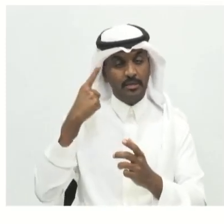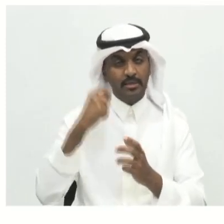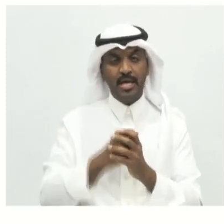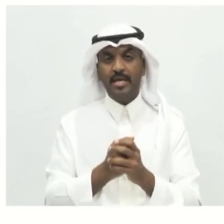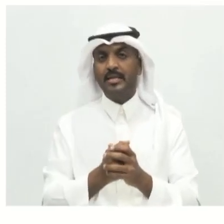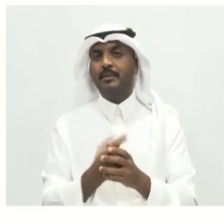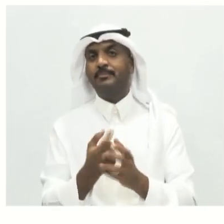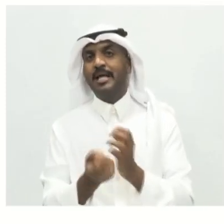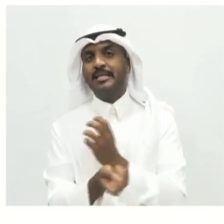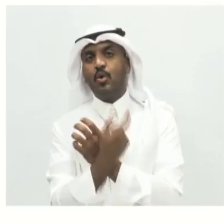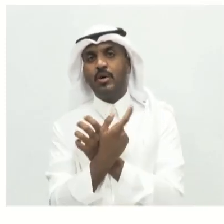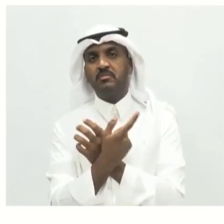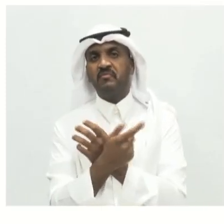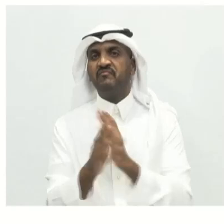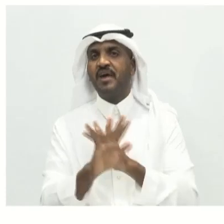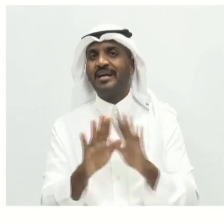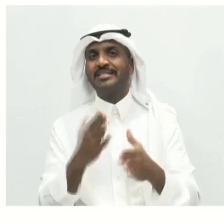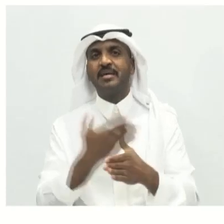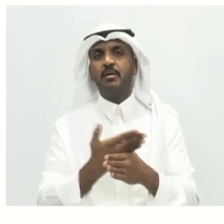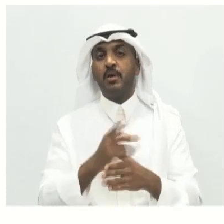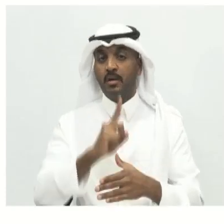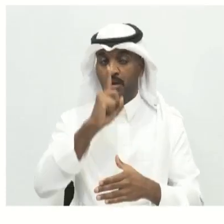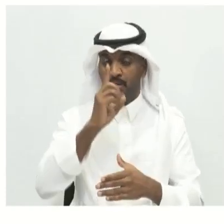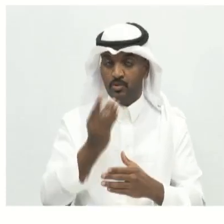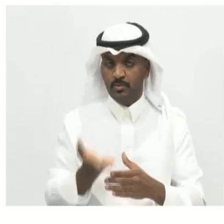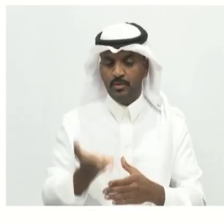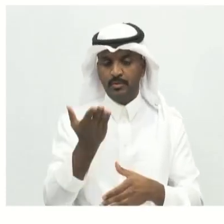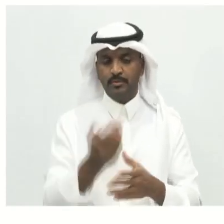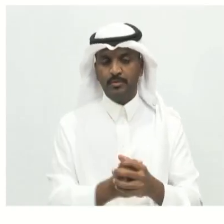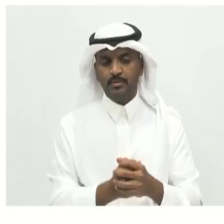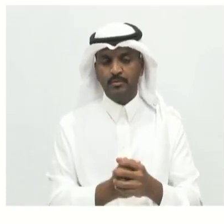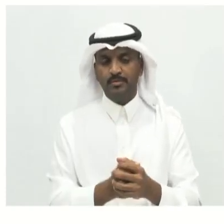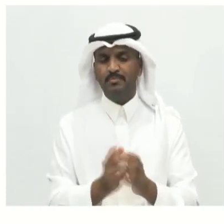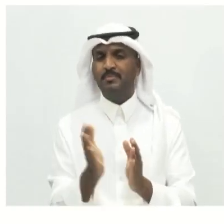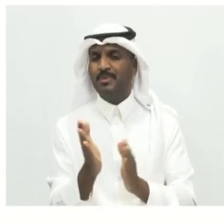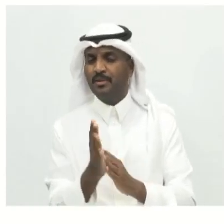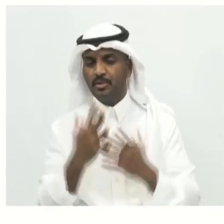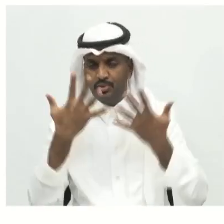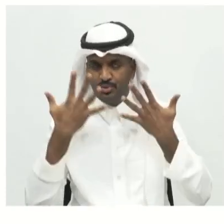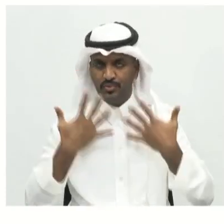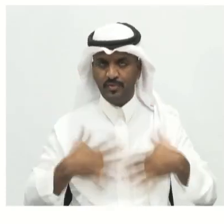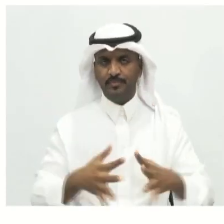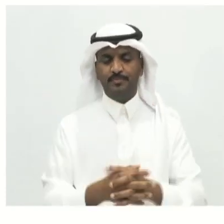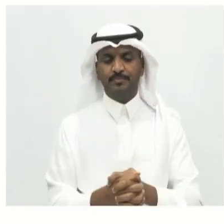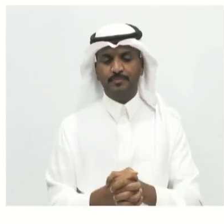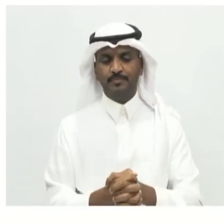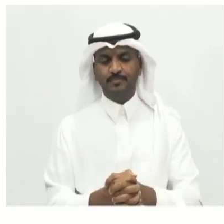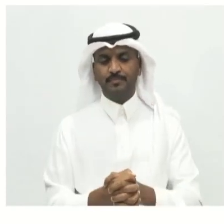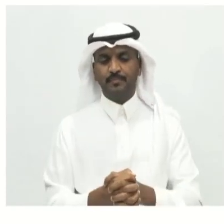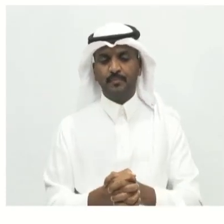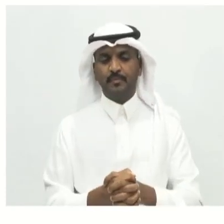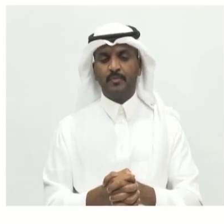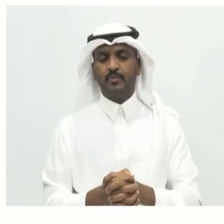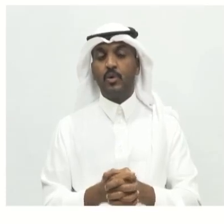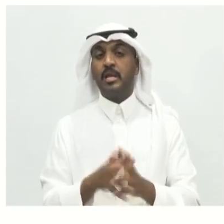مجرد سبب نعم وان الله سبحانه وتعالى بيده الشفاء سبحانه وان